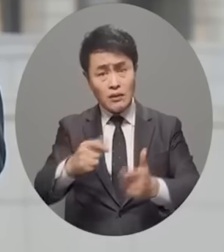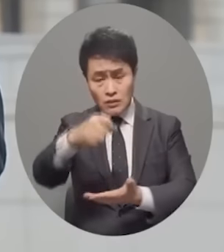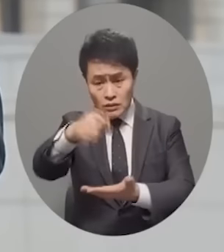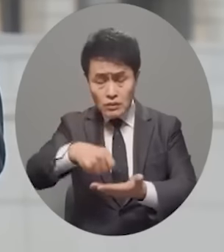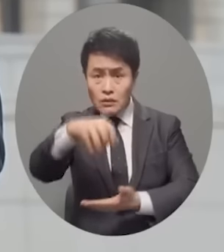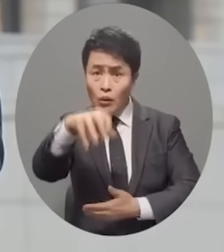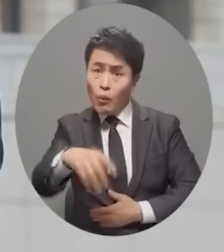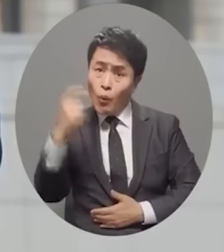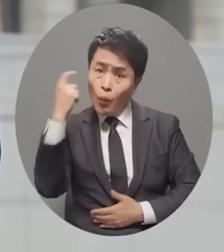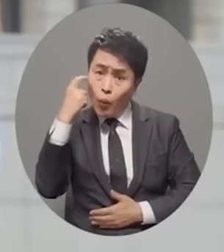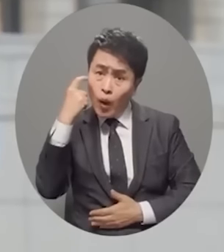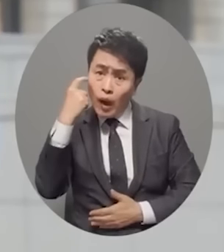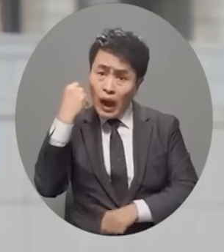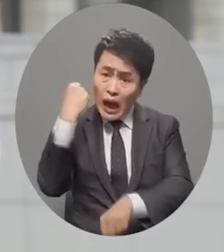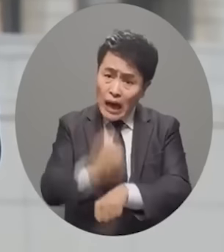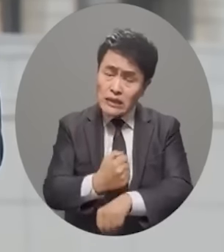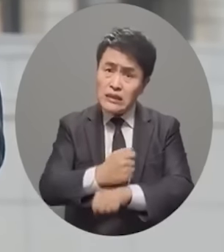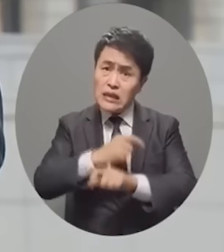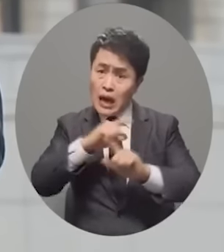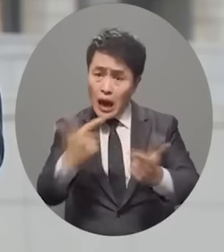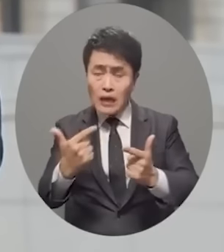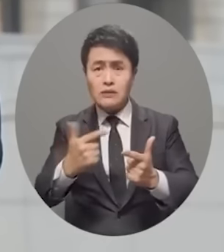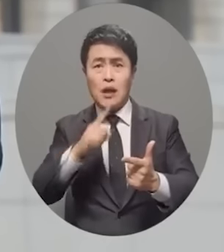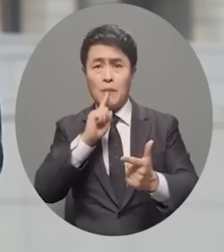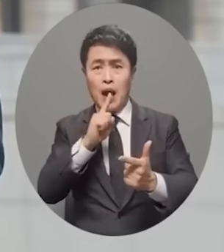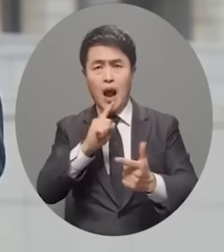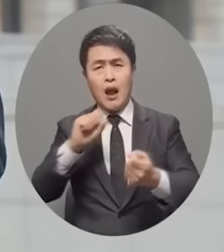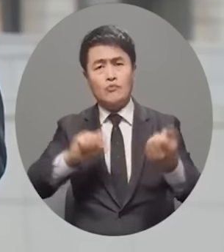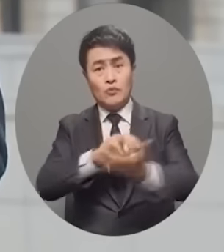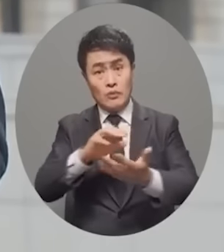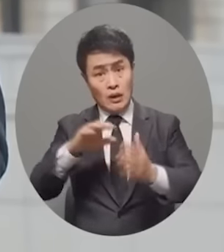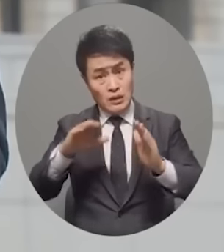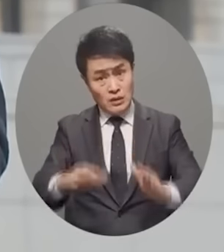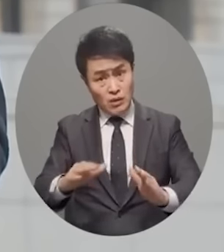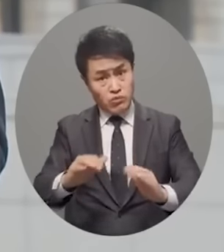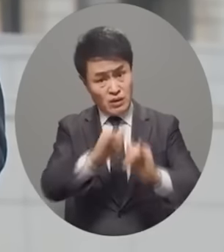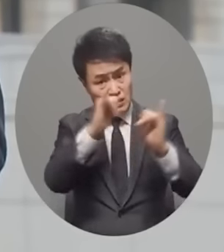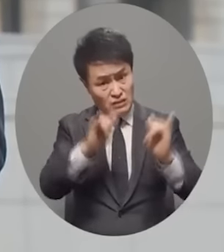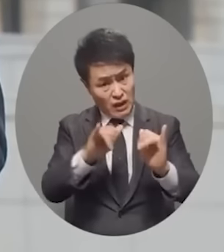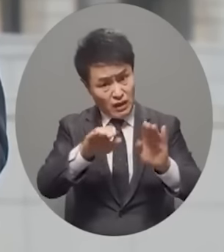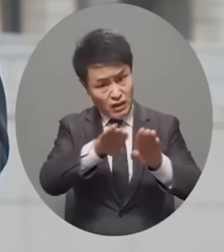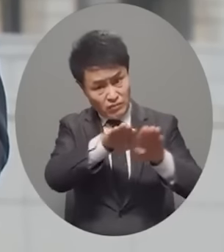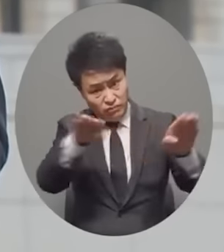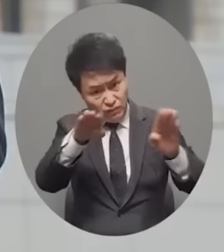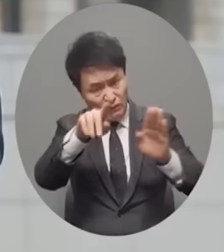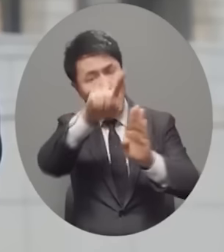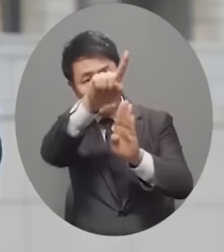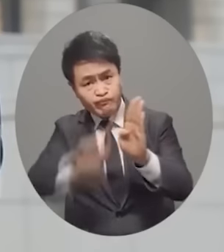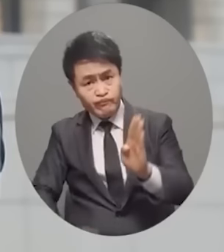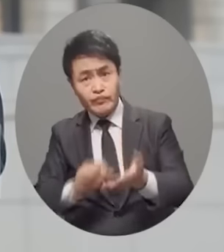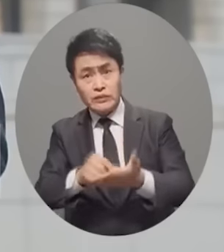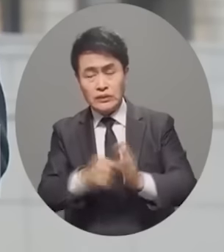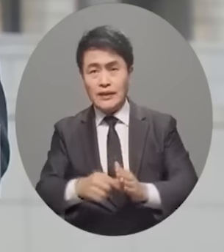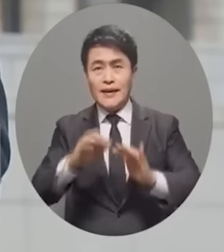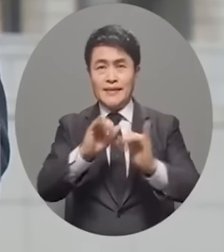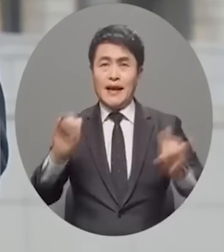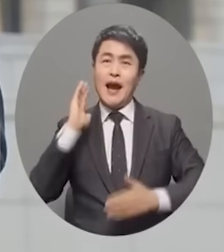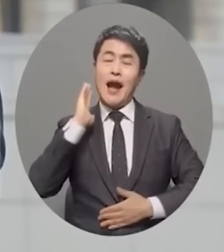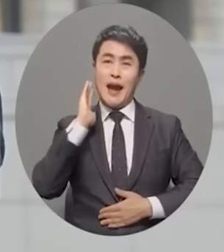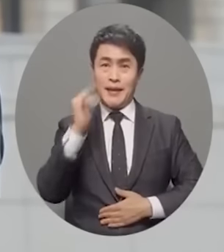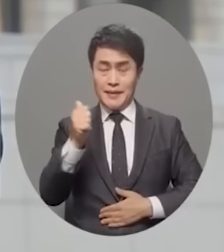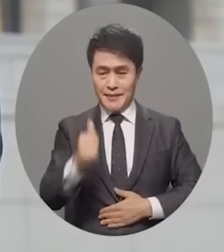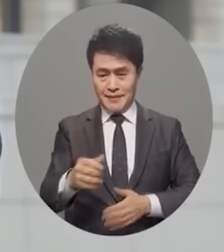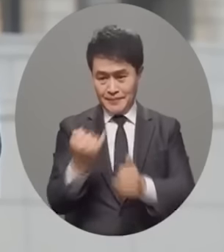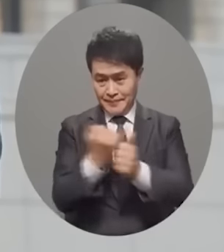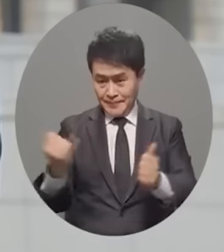기자회견은 하는지 안 하는지에 대한 논란은 현재 우리 사회 수준보다 뒤처져 있습니다. 사람들은 대통령이